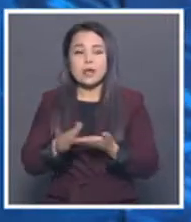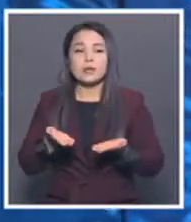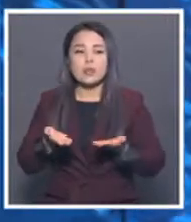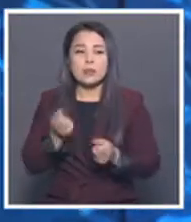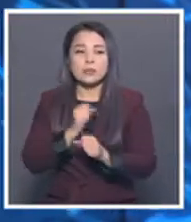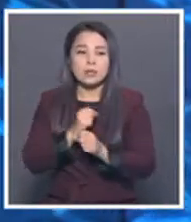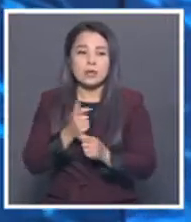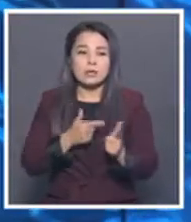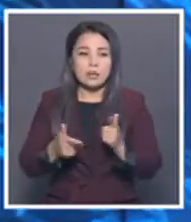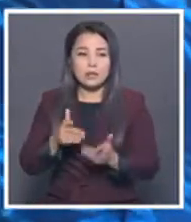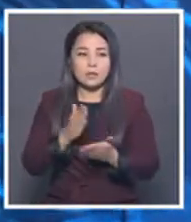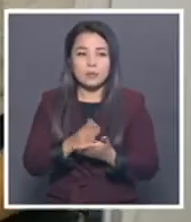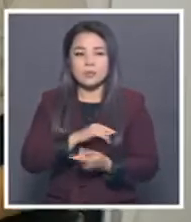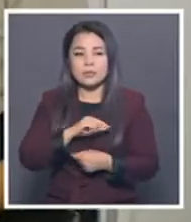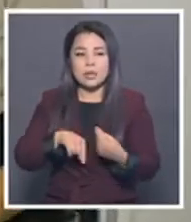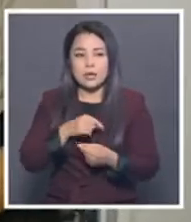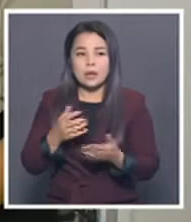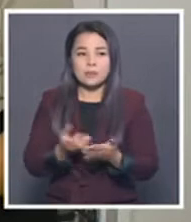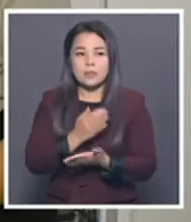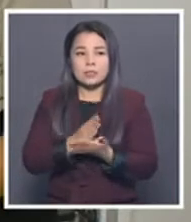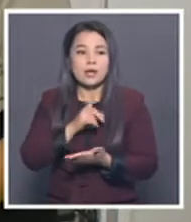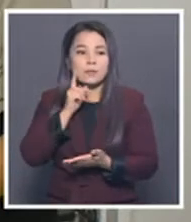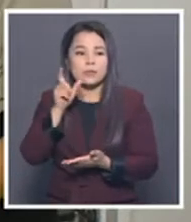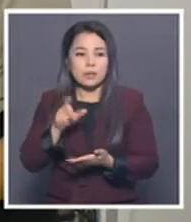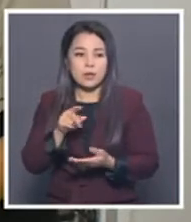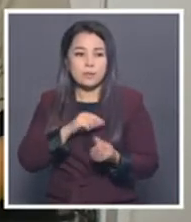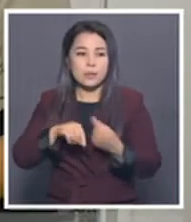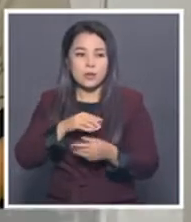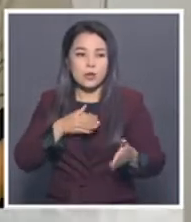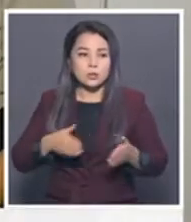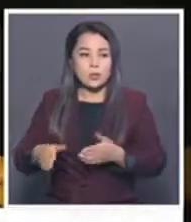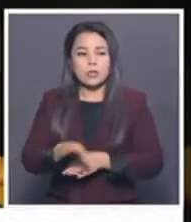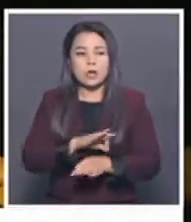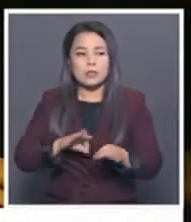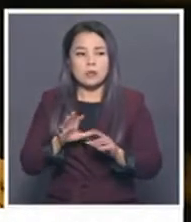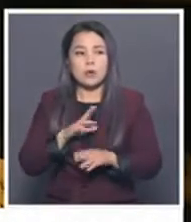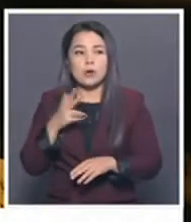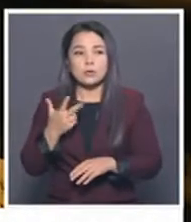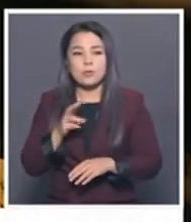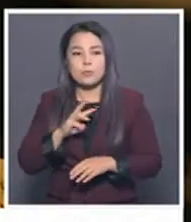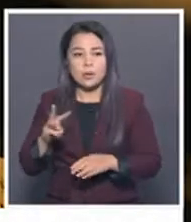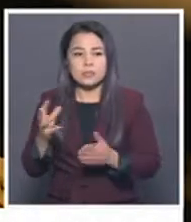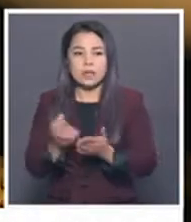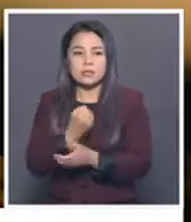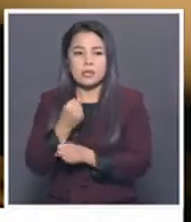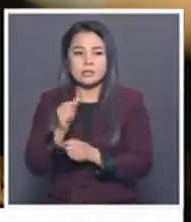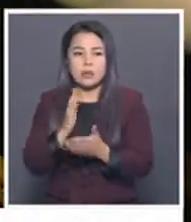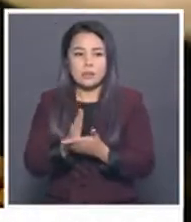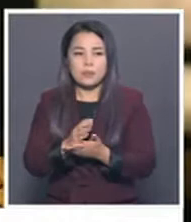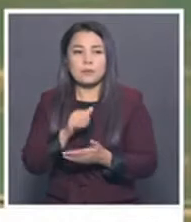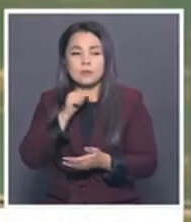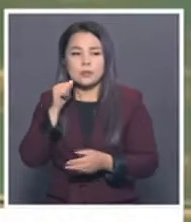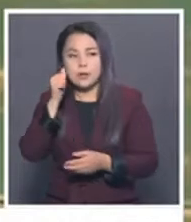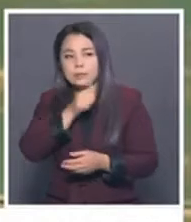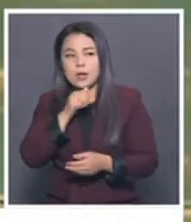жасауды бастады. Сүйіктісін кәсіп көзіне айналдырған жас бизнестің жол картасы арқылы 3 миллион теңге грант жеңіп алған. Кәсіпкер былтыр